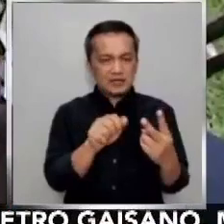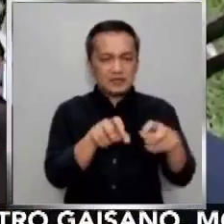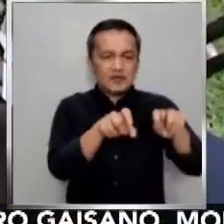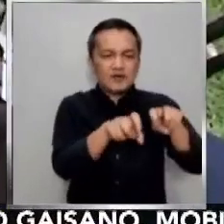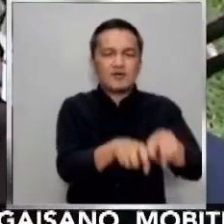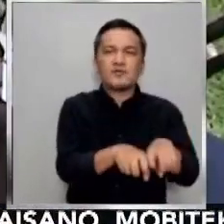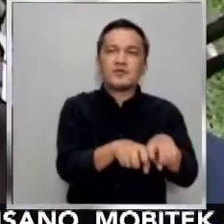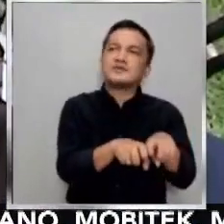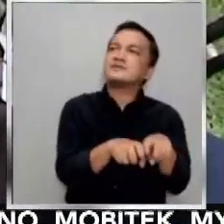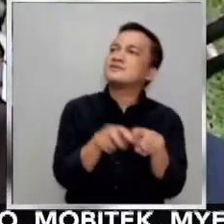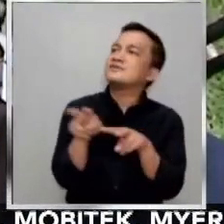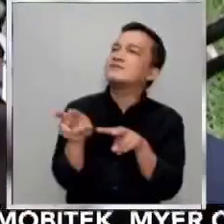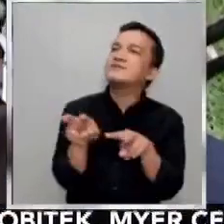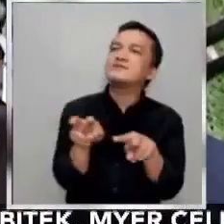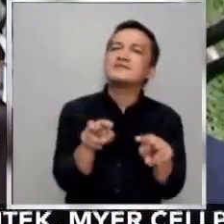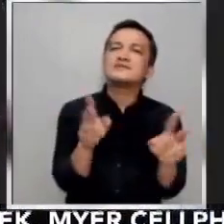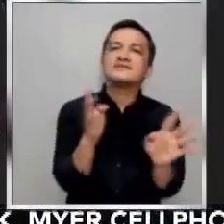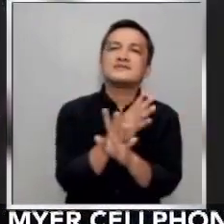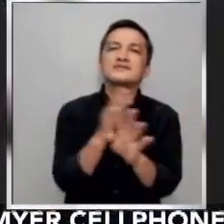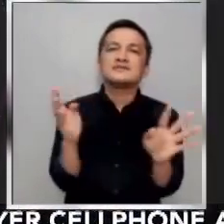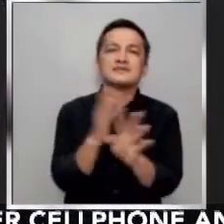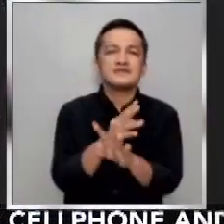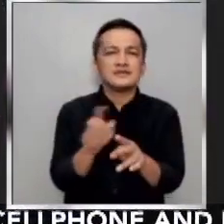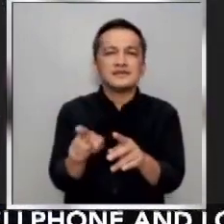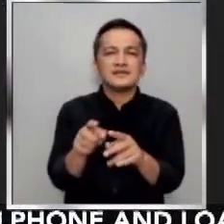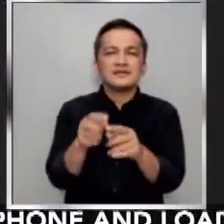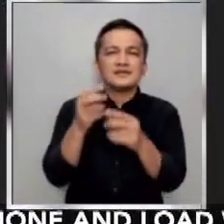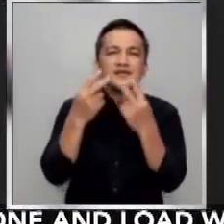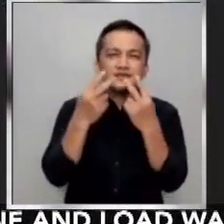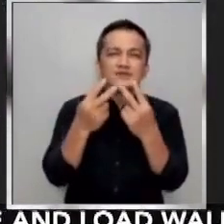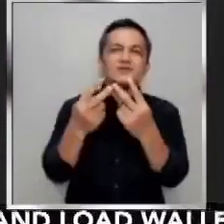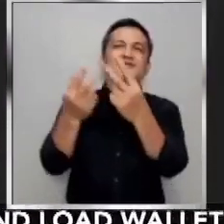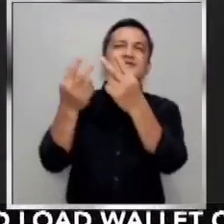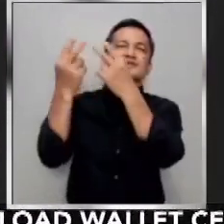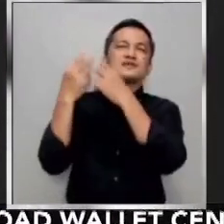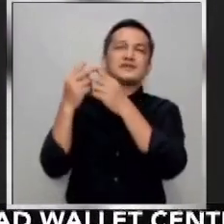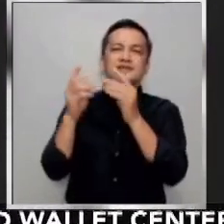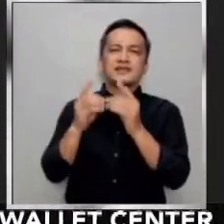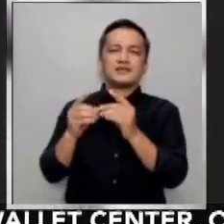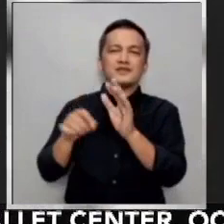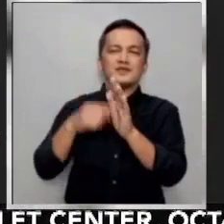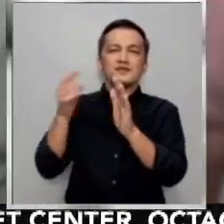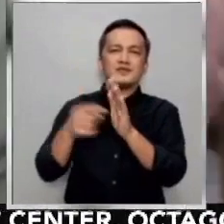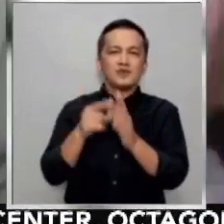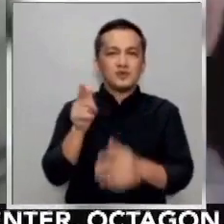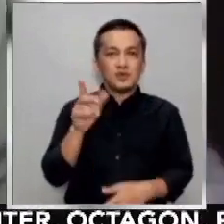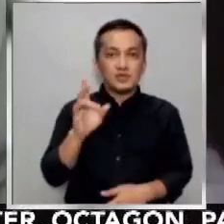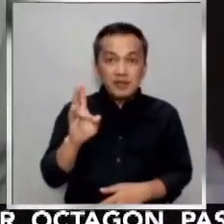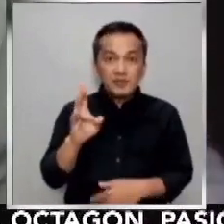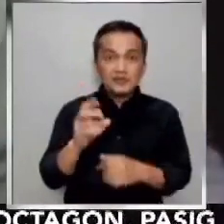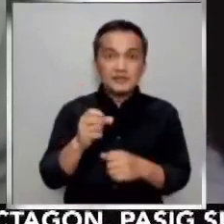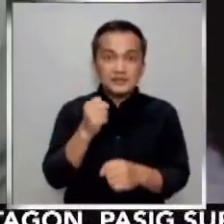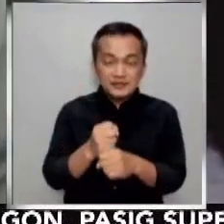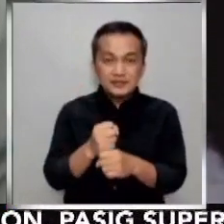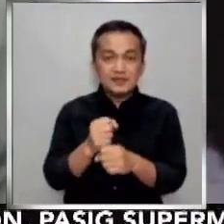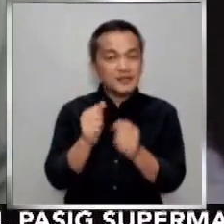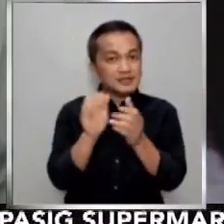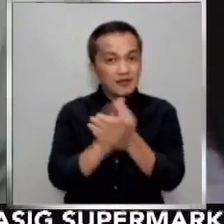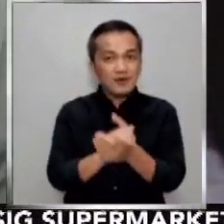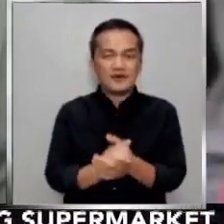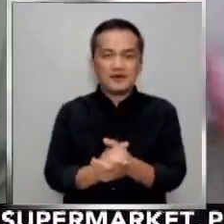namamasyal. Sinasariwa ang mga date na dumalang na sa kanilang 27 taong pagsasama. Masaya pag